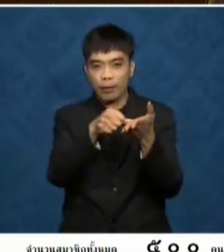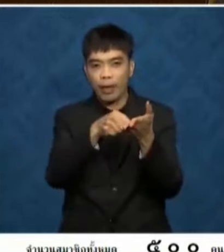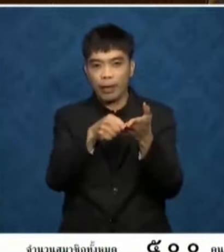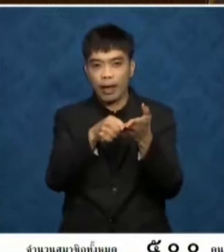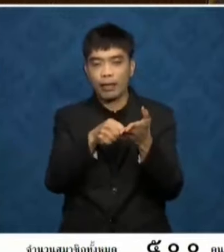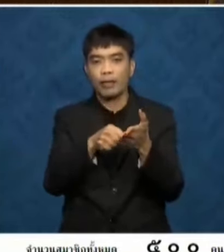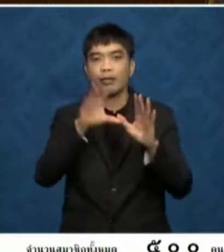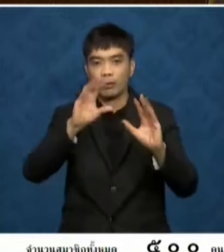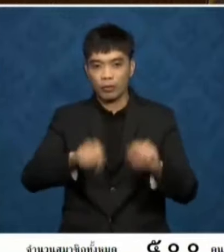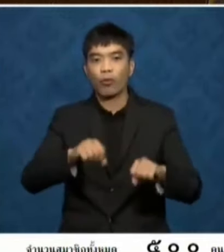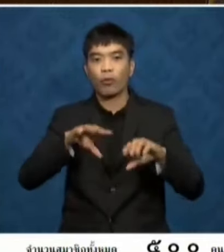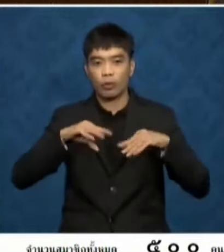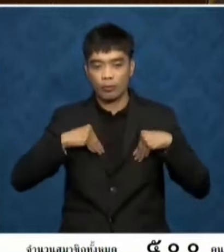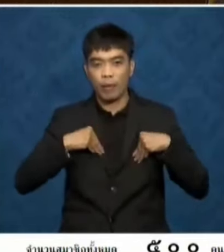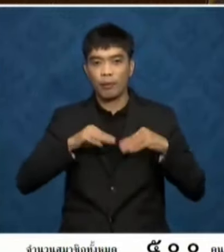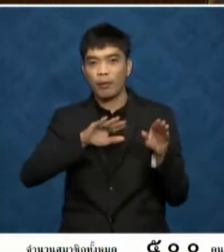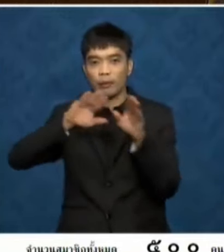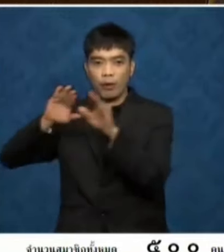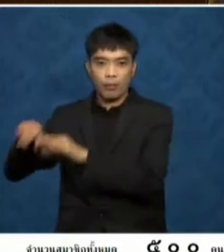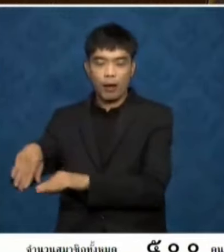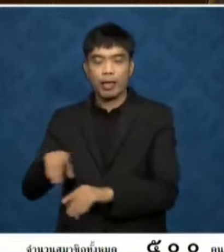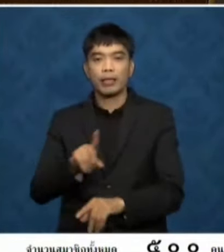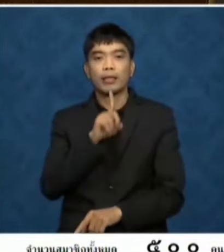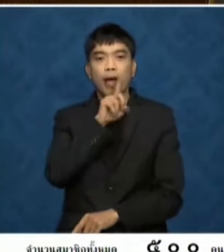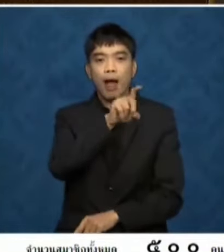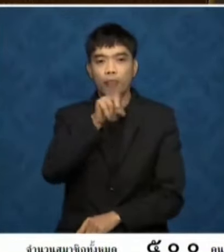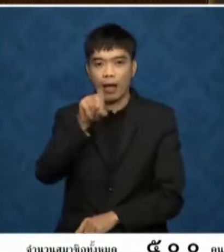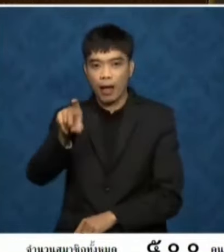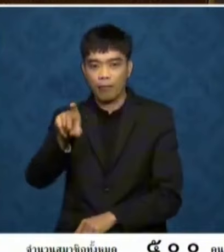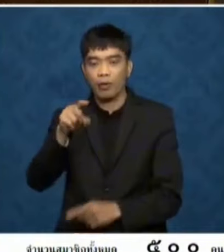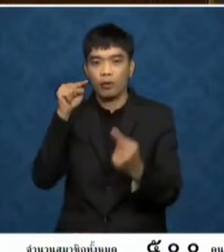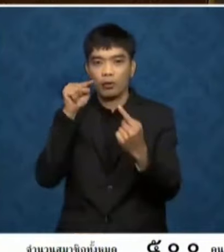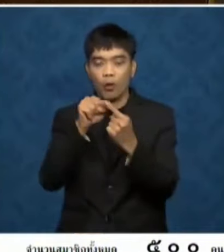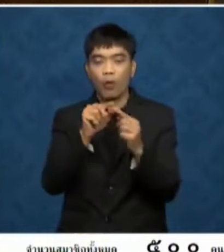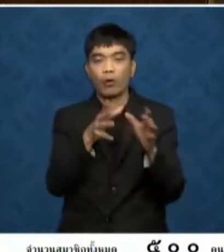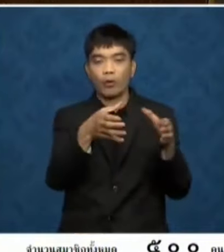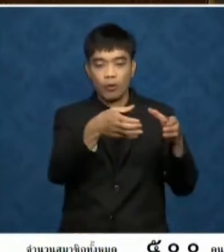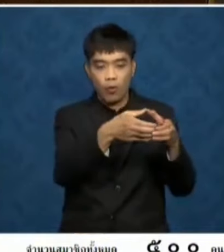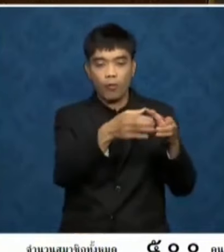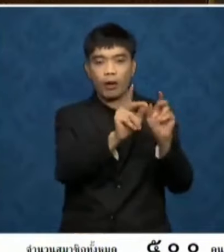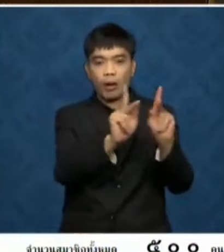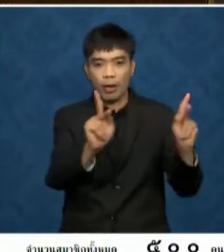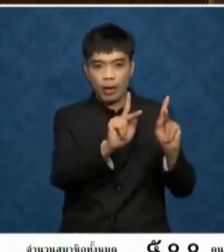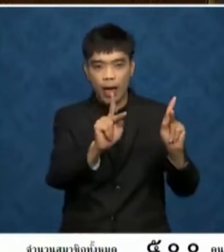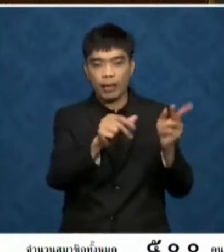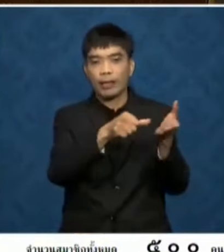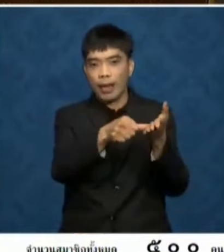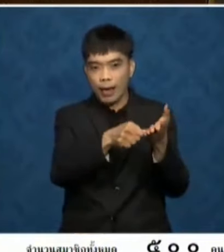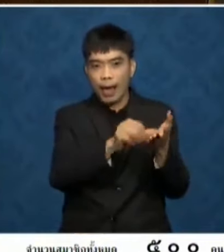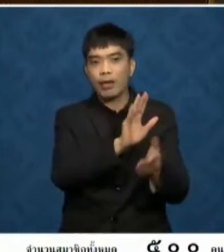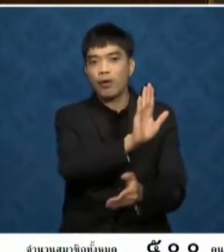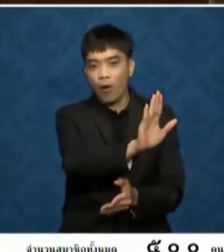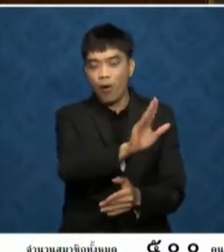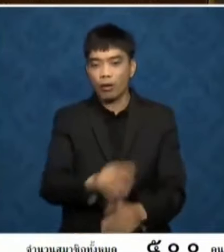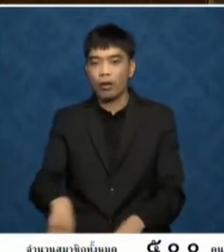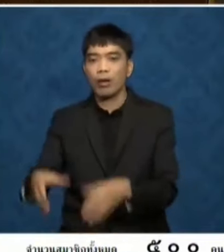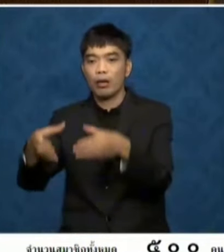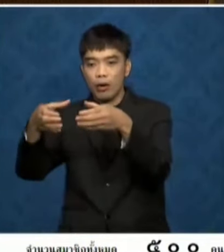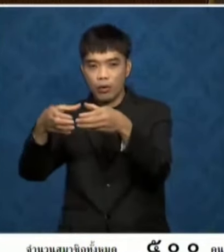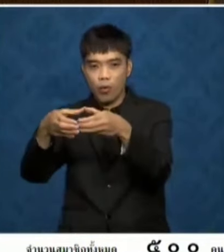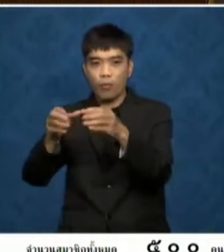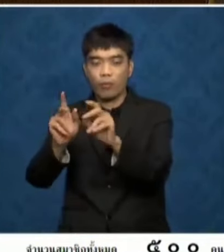มติจากที่ประชุมครับว่าจะเห็นด้วยกับการแก้ไขของร่างของคณะกรรมการเสียงข้างมากหรือเห็นด้วยกับร่างของกรรมการ